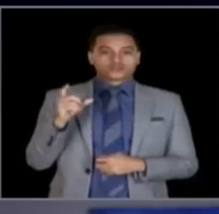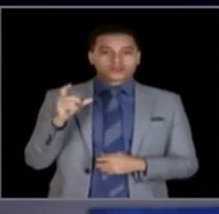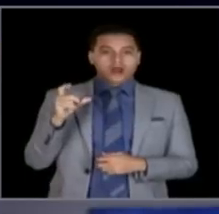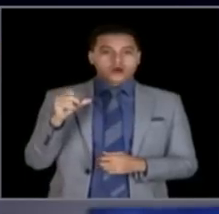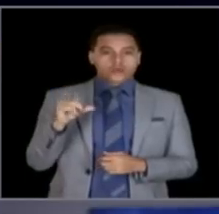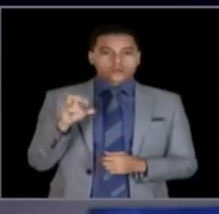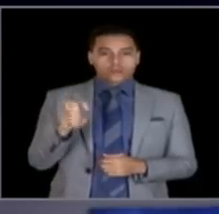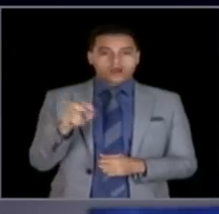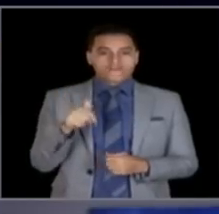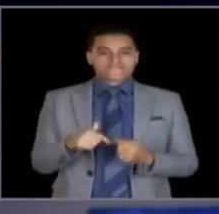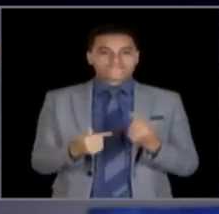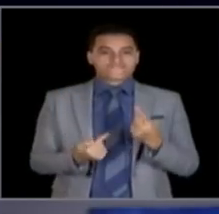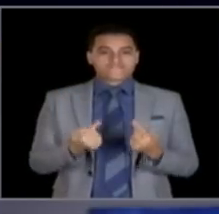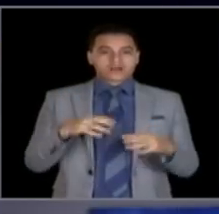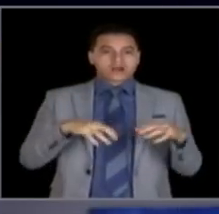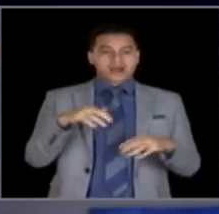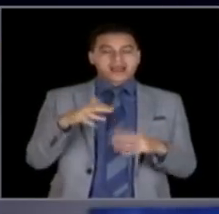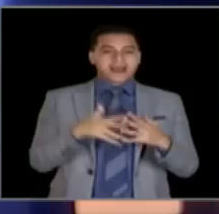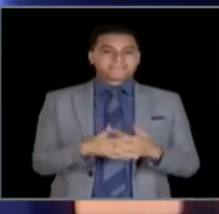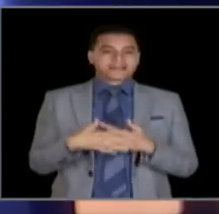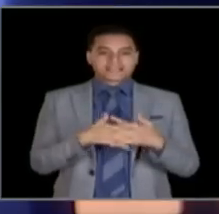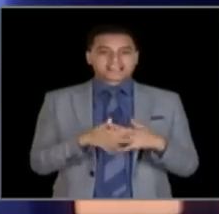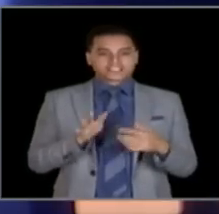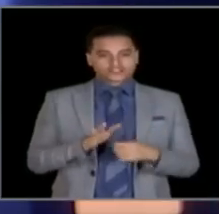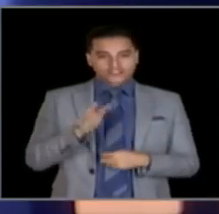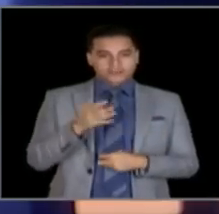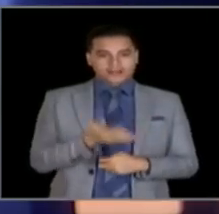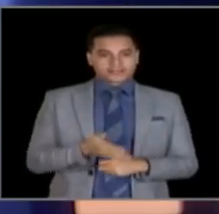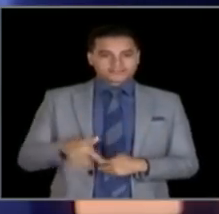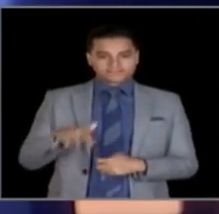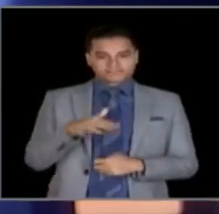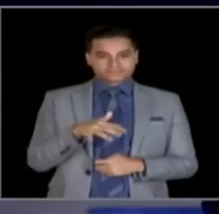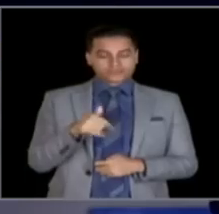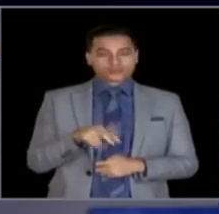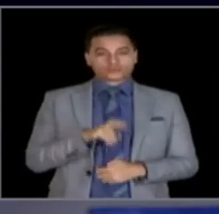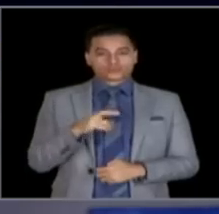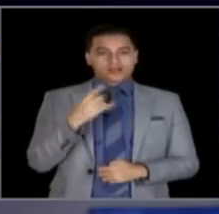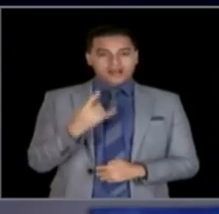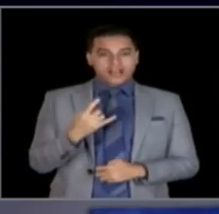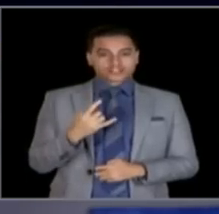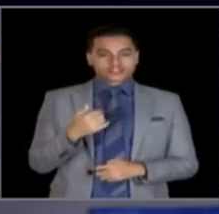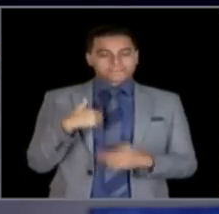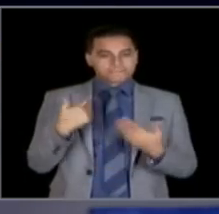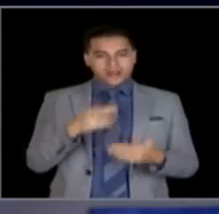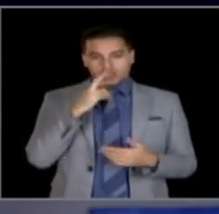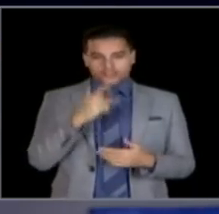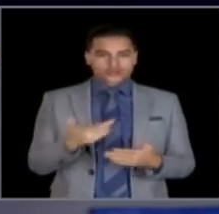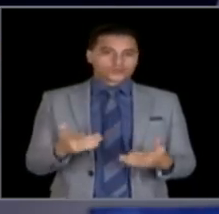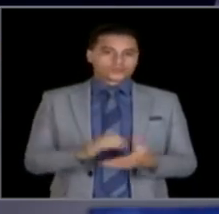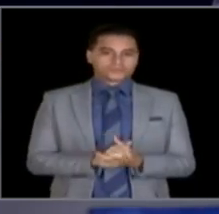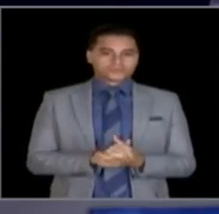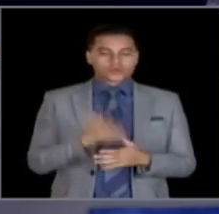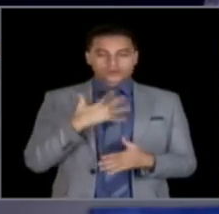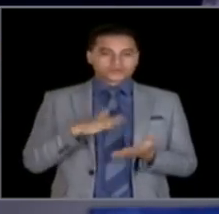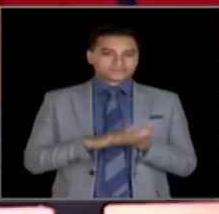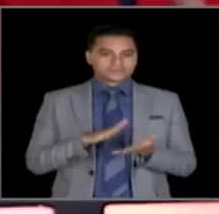بإحدى القارات أمريكا الشمالية. السؤال العاشر ما لحقتش أقول.